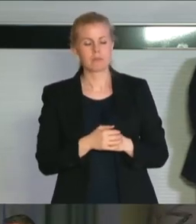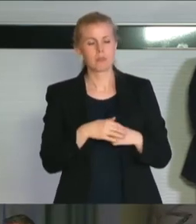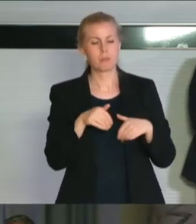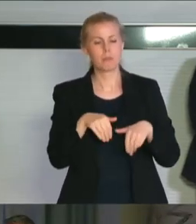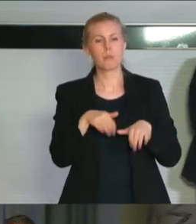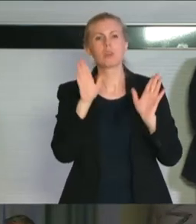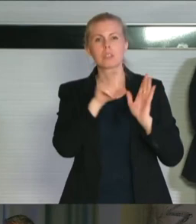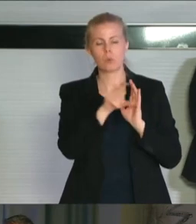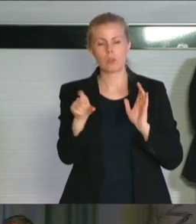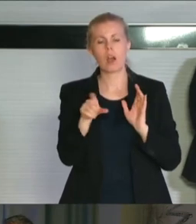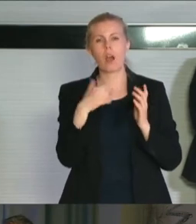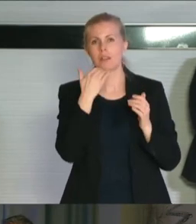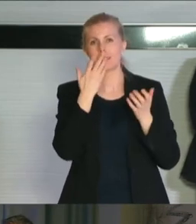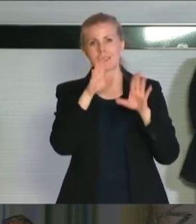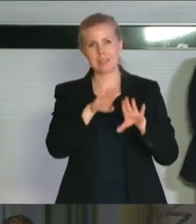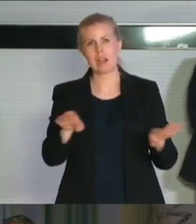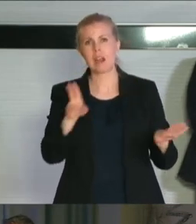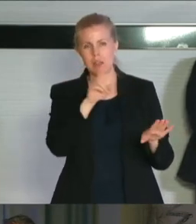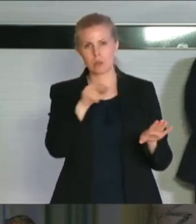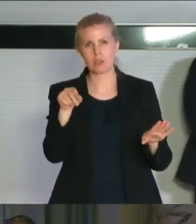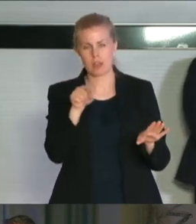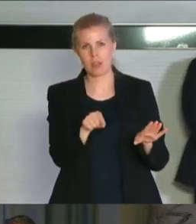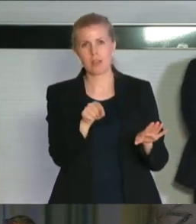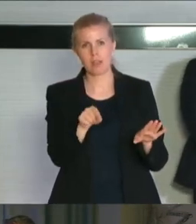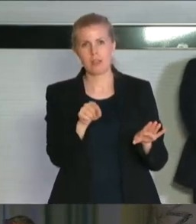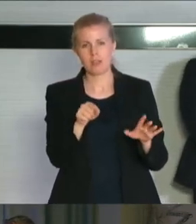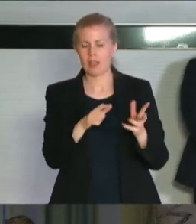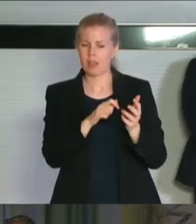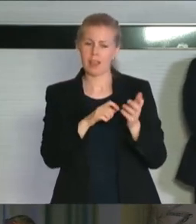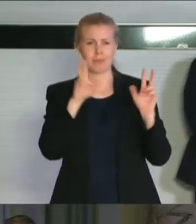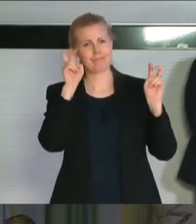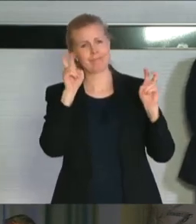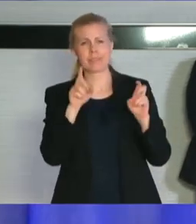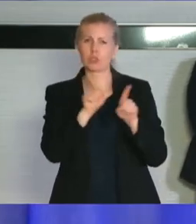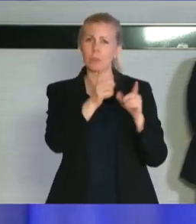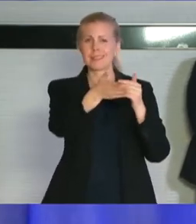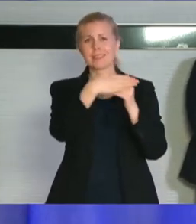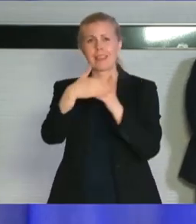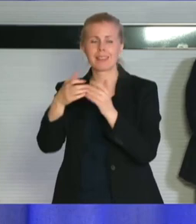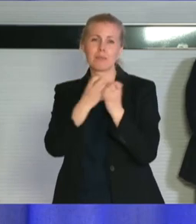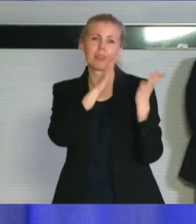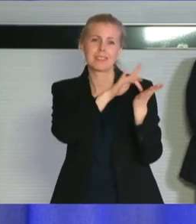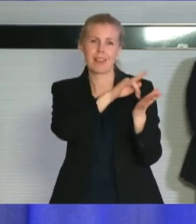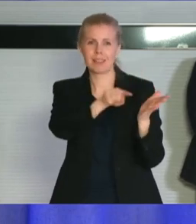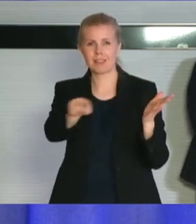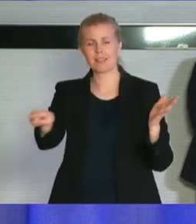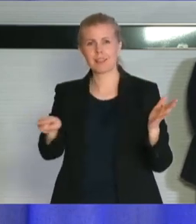en stille uke i Norge. Det er veldig mye som, den er nesten litt naturlig stengt mange steder. Sånn at